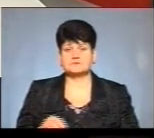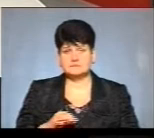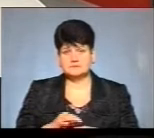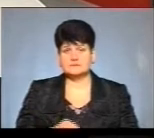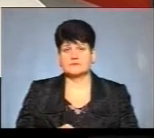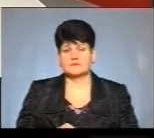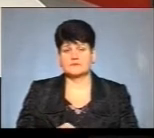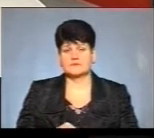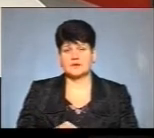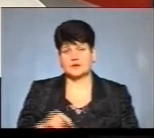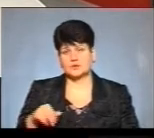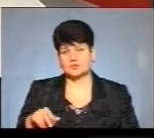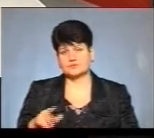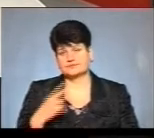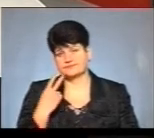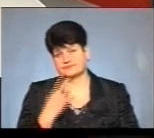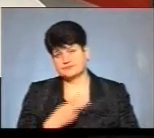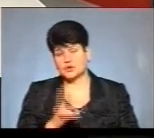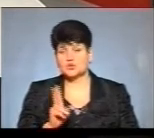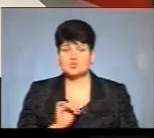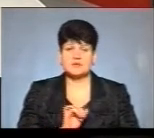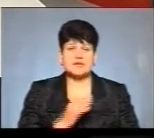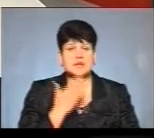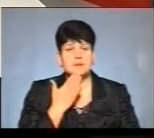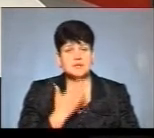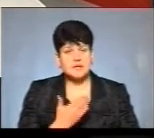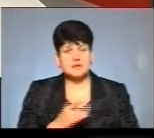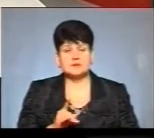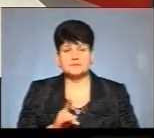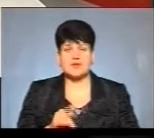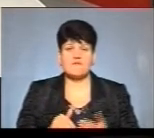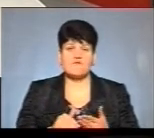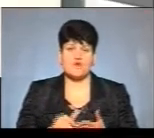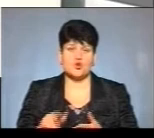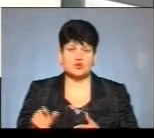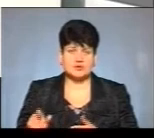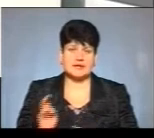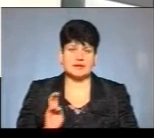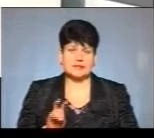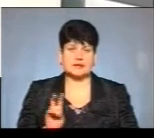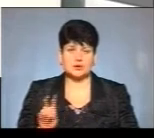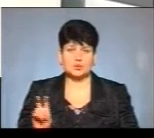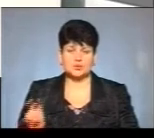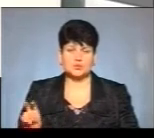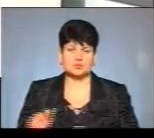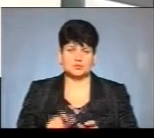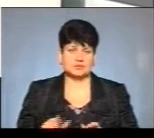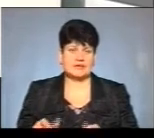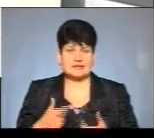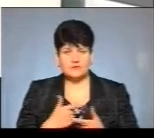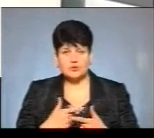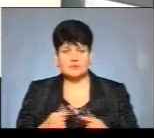проходять осторонь, дехто зупиняється запитати, що, але волонтери йдуть в люди з інформацією,